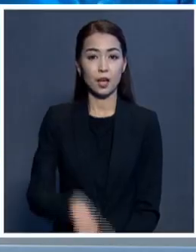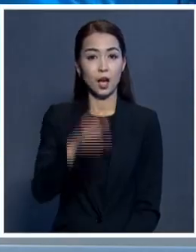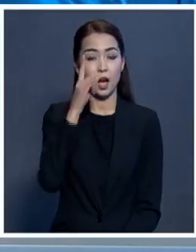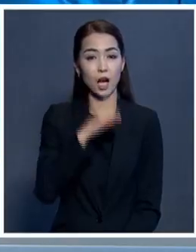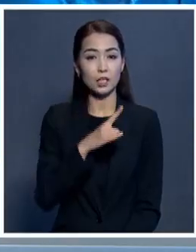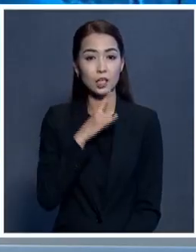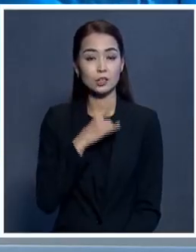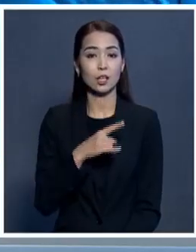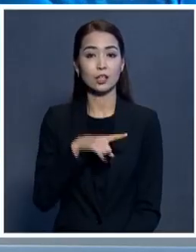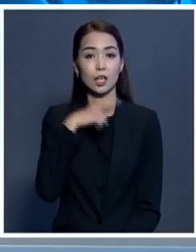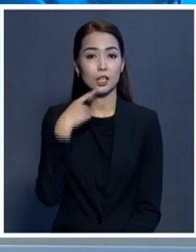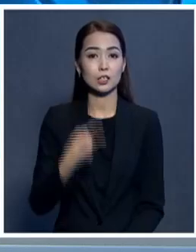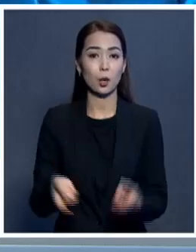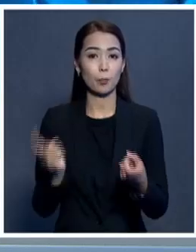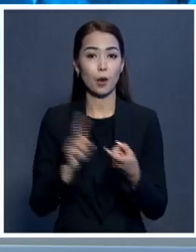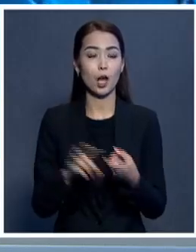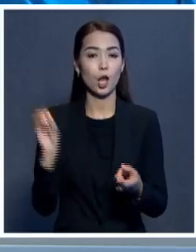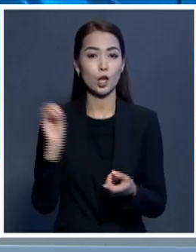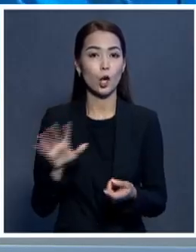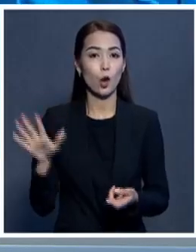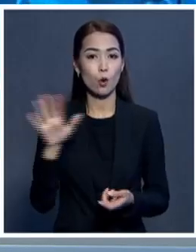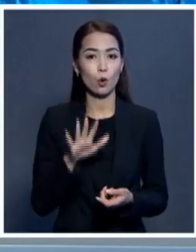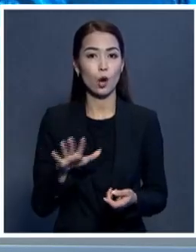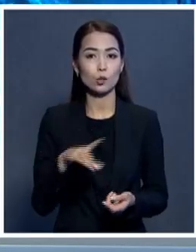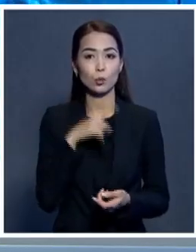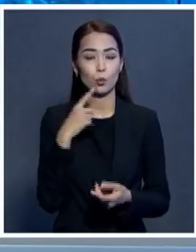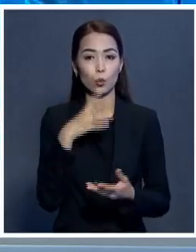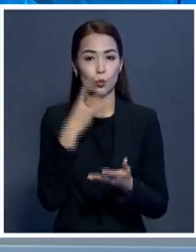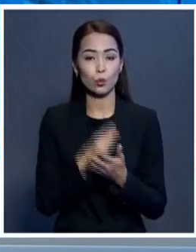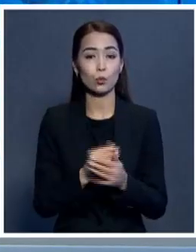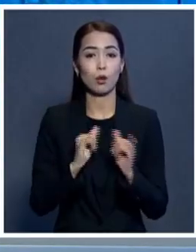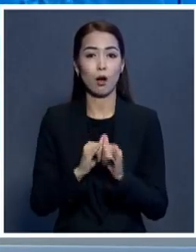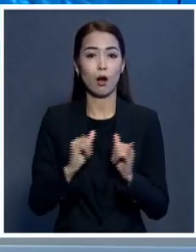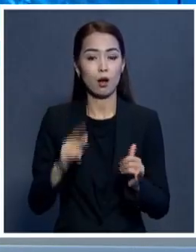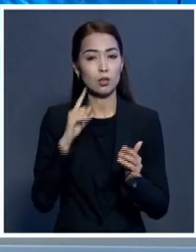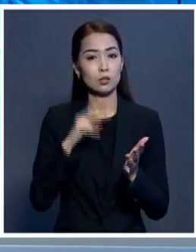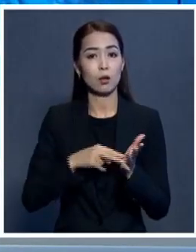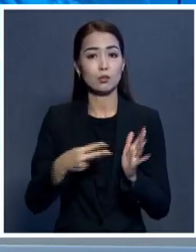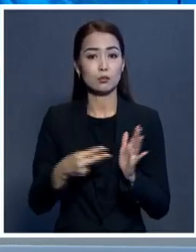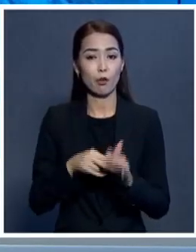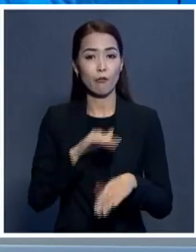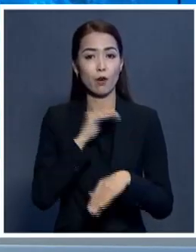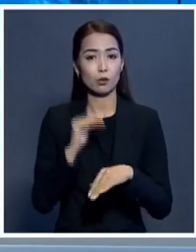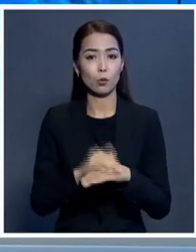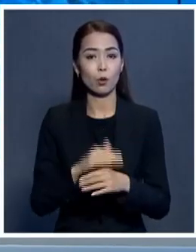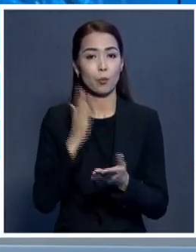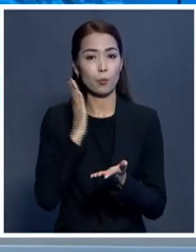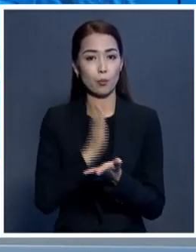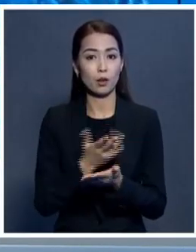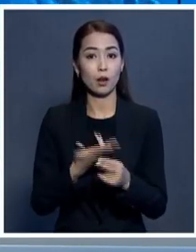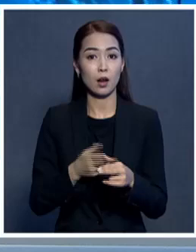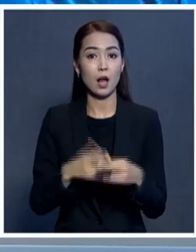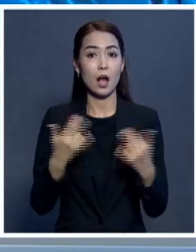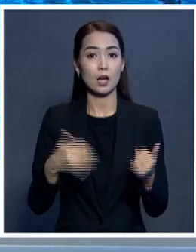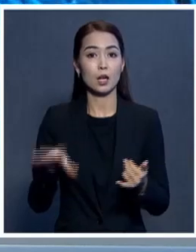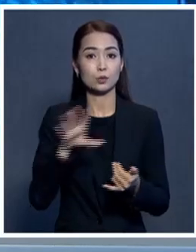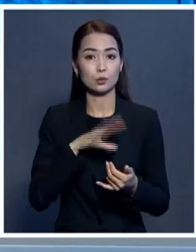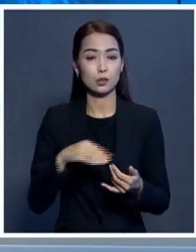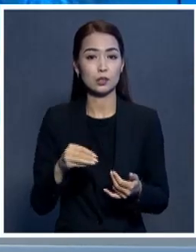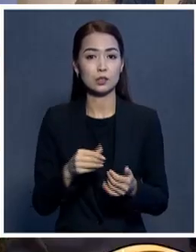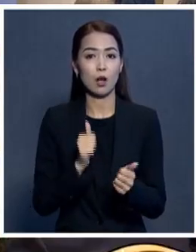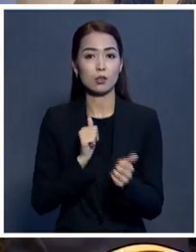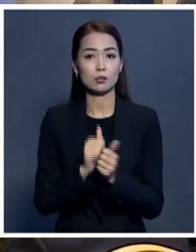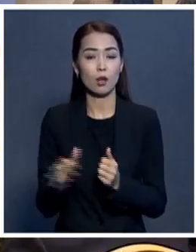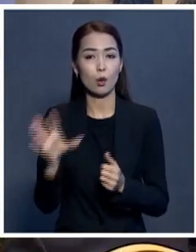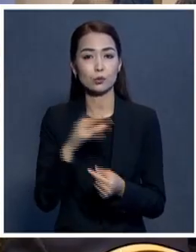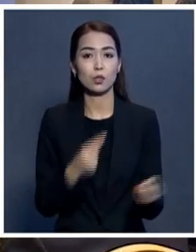Қазақстан мен Ресейдің байланысы Еуразиядағы өзара іс-қимылдың пішіні мен мазмұнын айқындайтын негізгі факторлардың бірі. Сондықтан да қазіргі тығыз